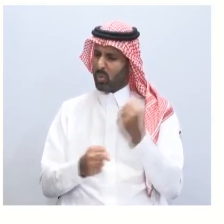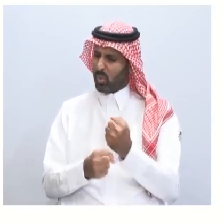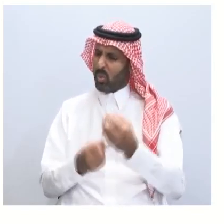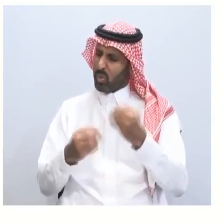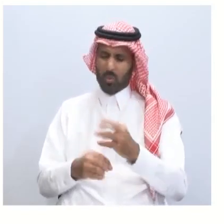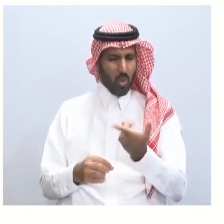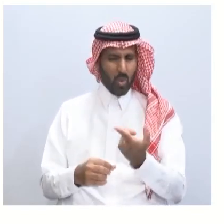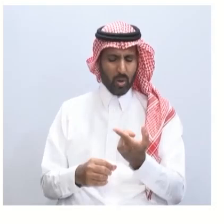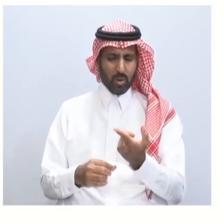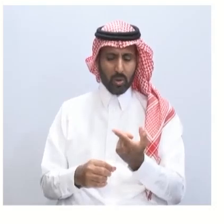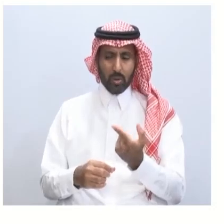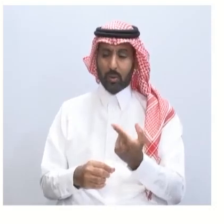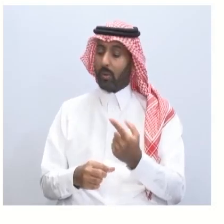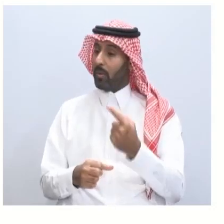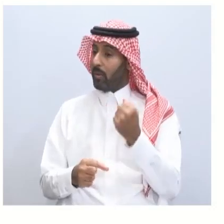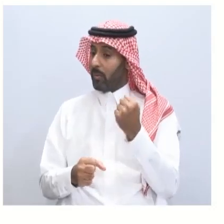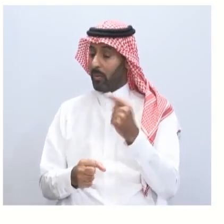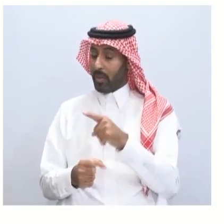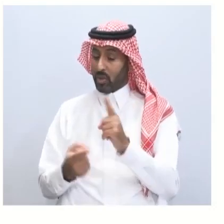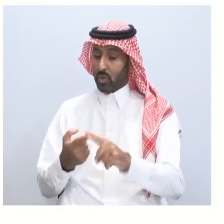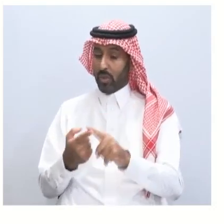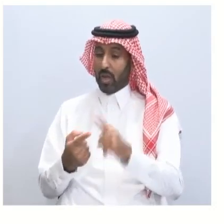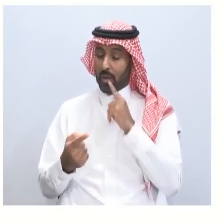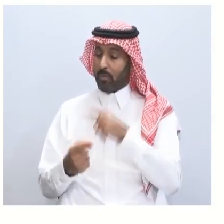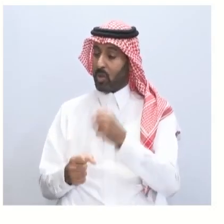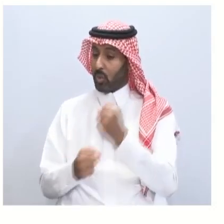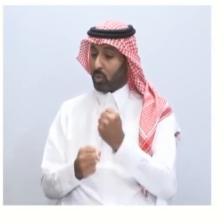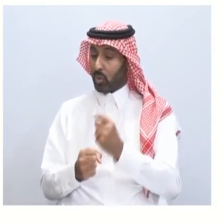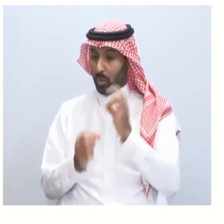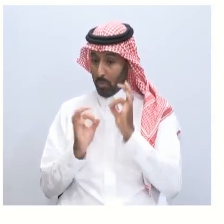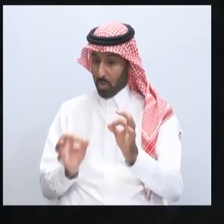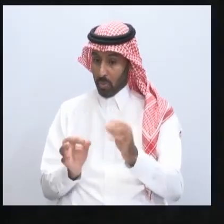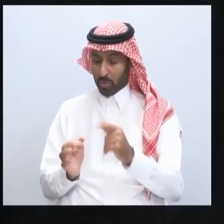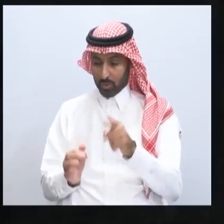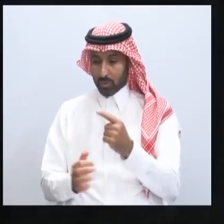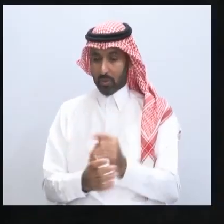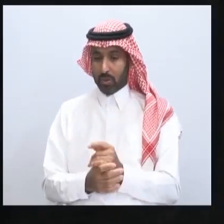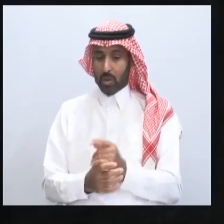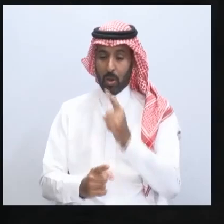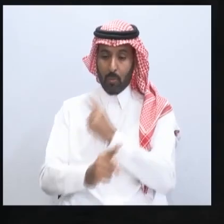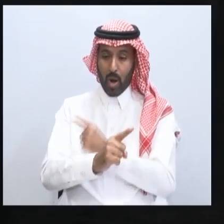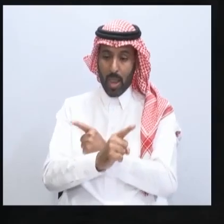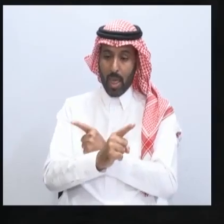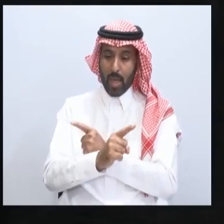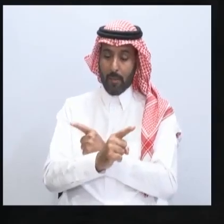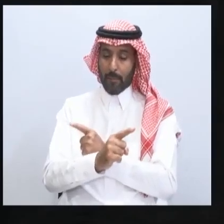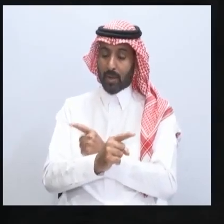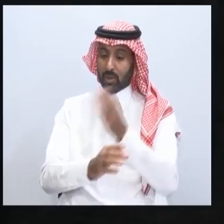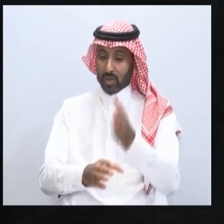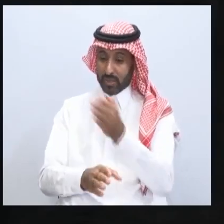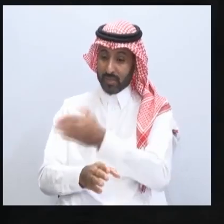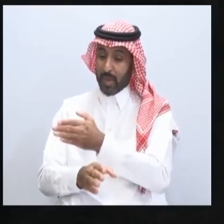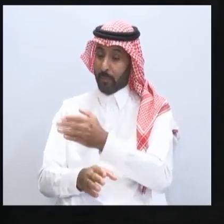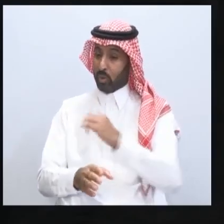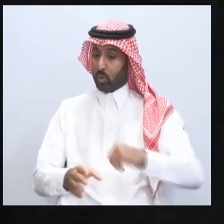ثانيا من سيكون عمله متقنا اكثر هنا لدينا معلم قام بتقسيم